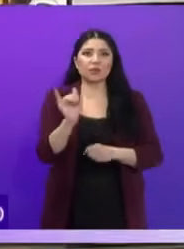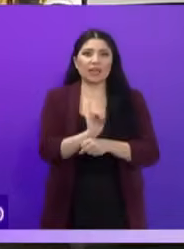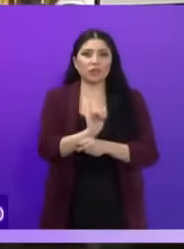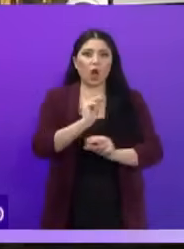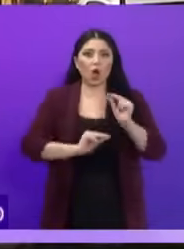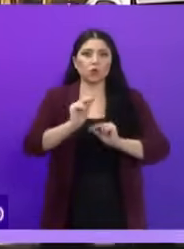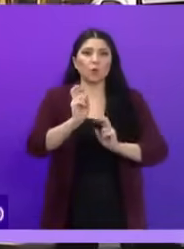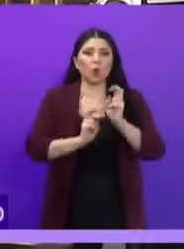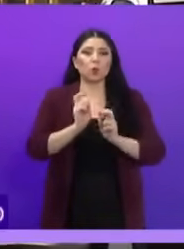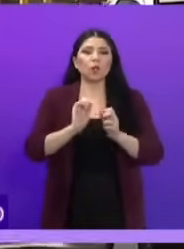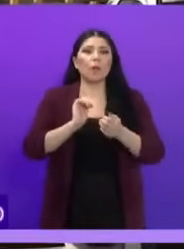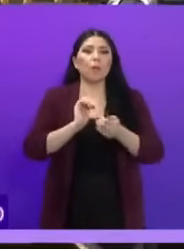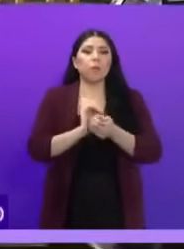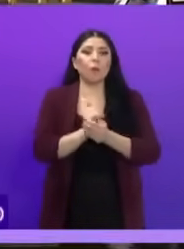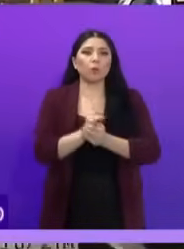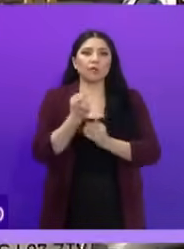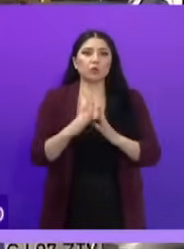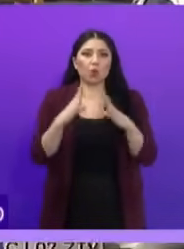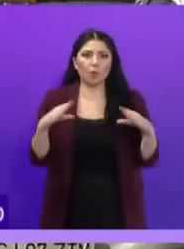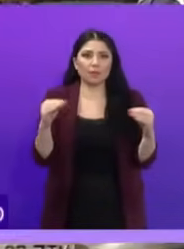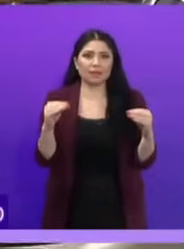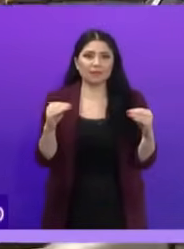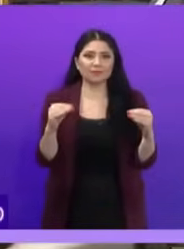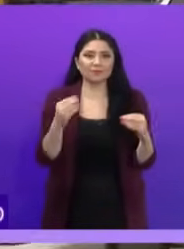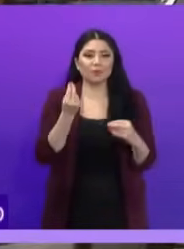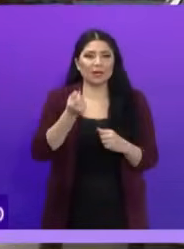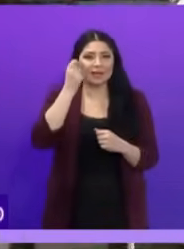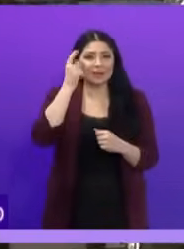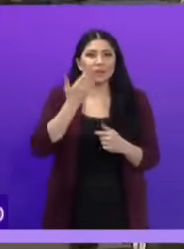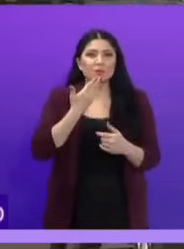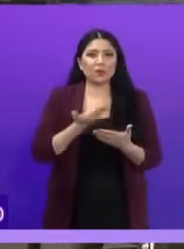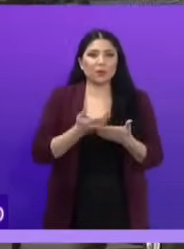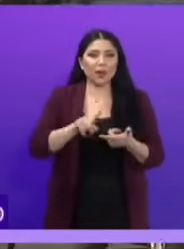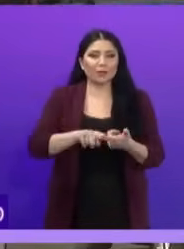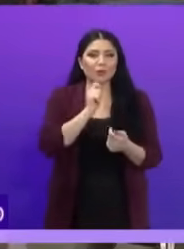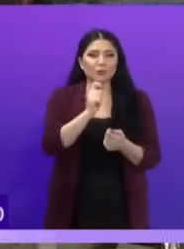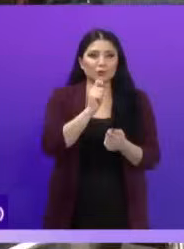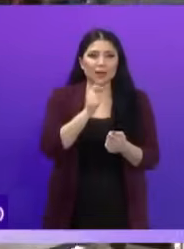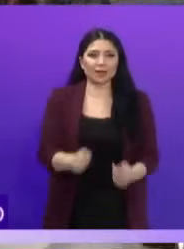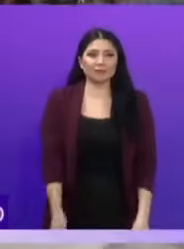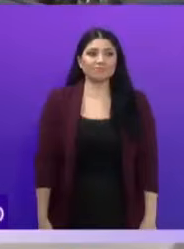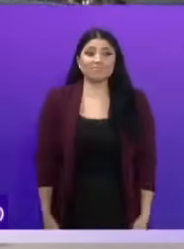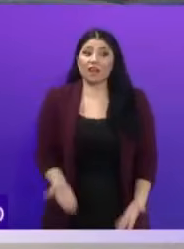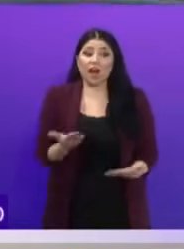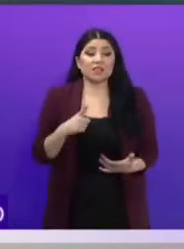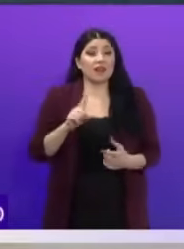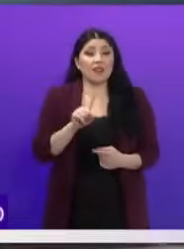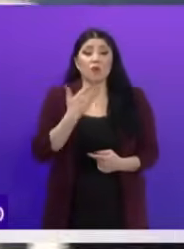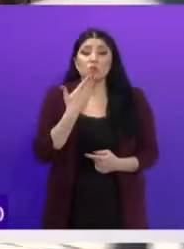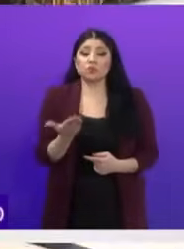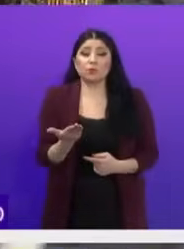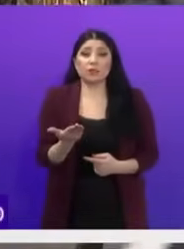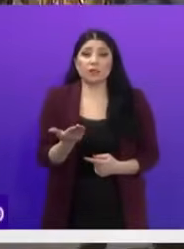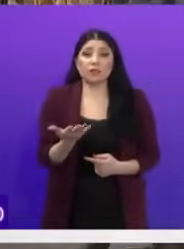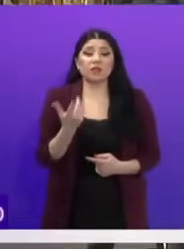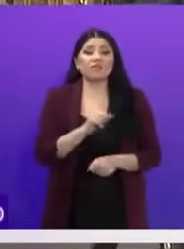Asociației Producătorilor de Porumb din România. Bună dimineața, mulțumesc pentru intervenția în jurnal. Care sunt nemulțumirile și cât va